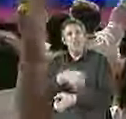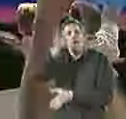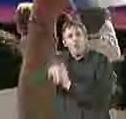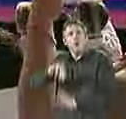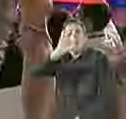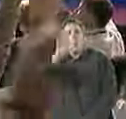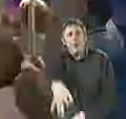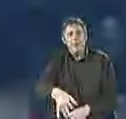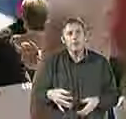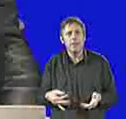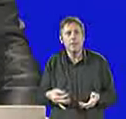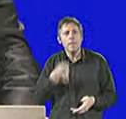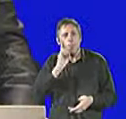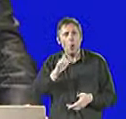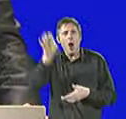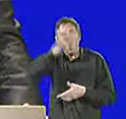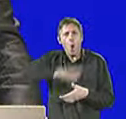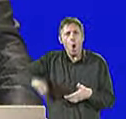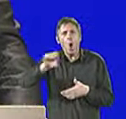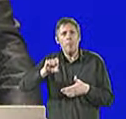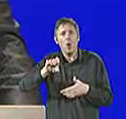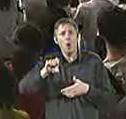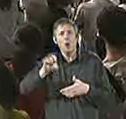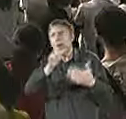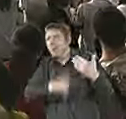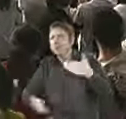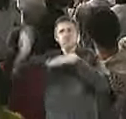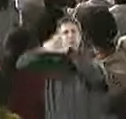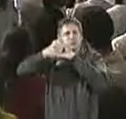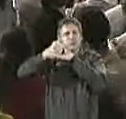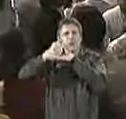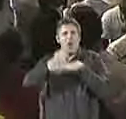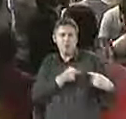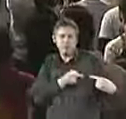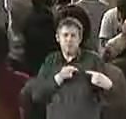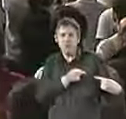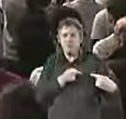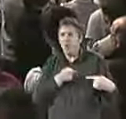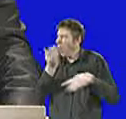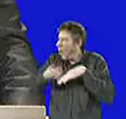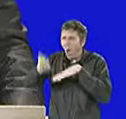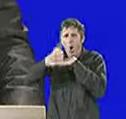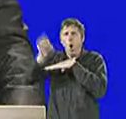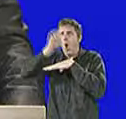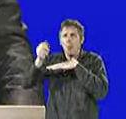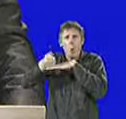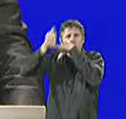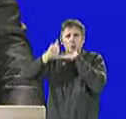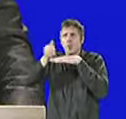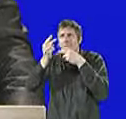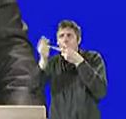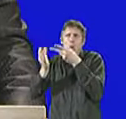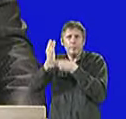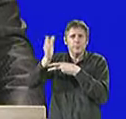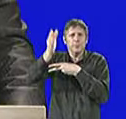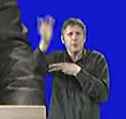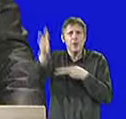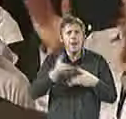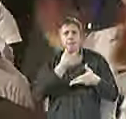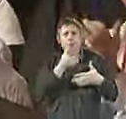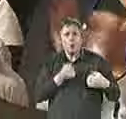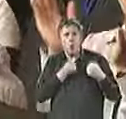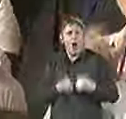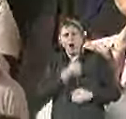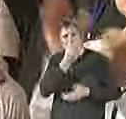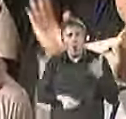oui, parce qu'on met l'Europe au-dessus des choix partisans. S'abstenir, c'est un manque de courage,